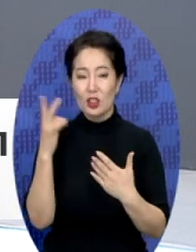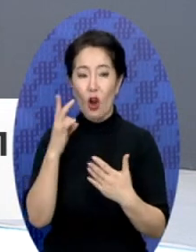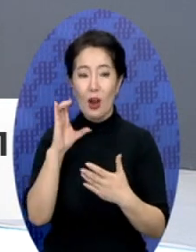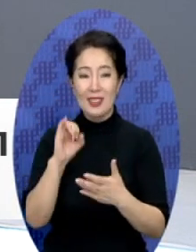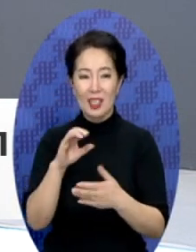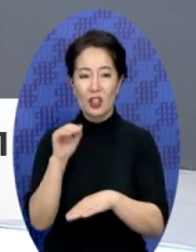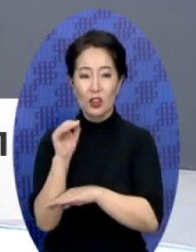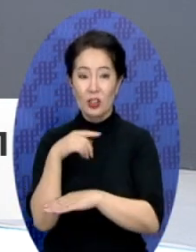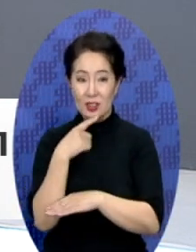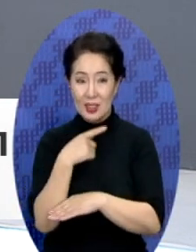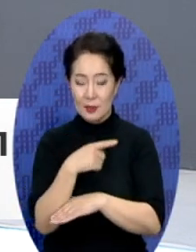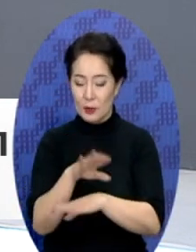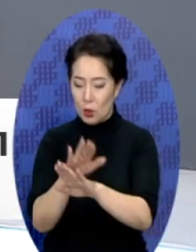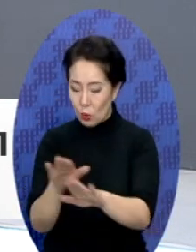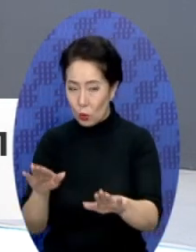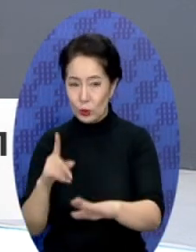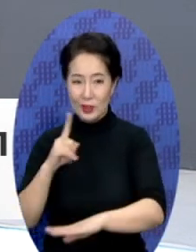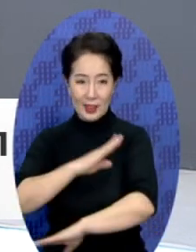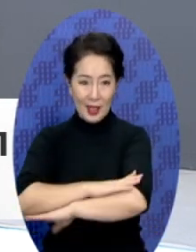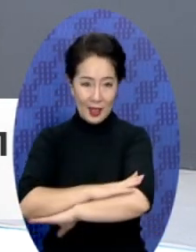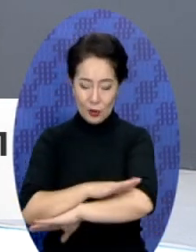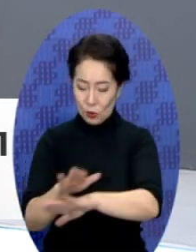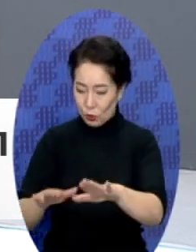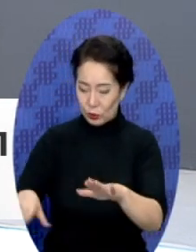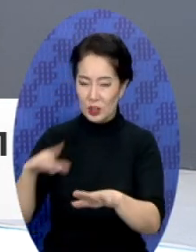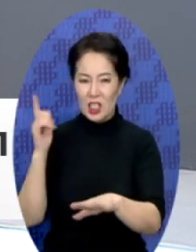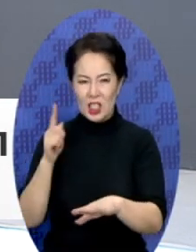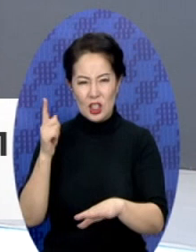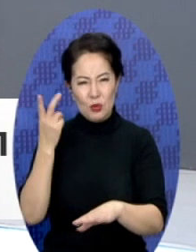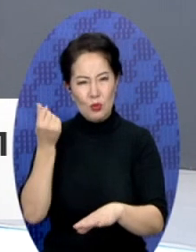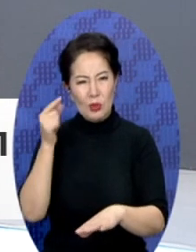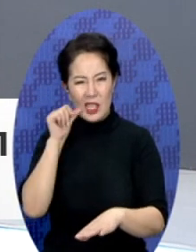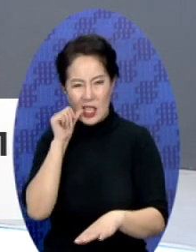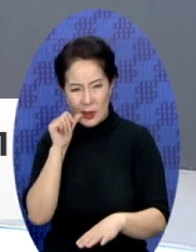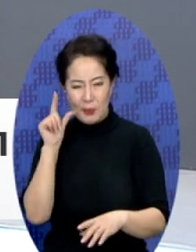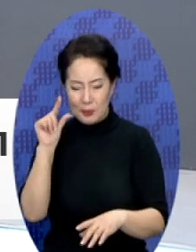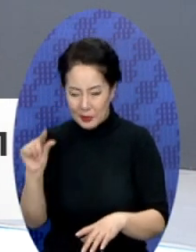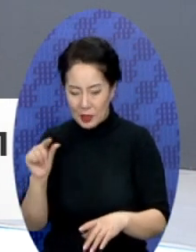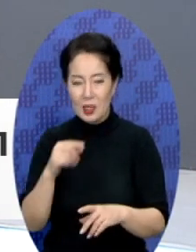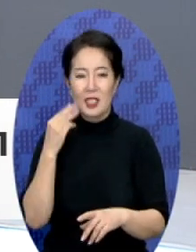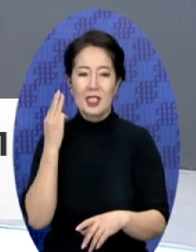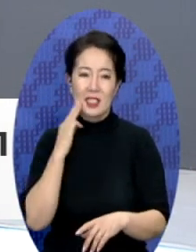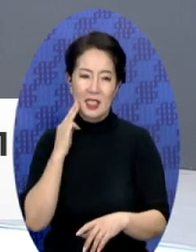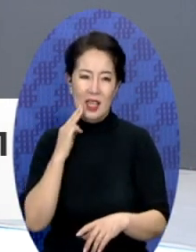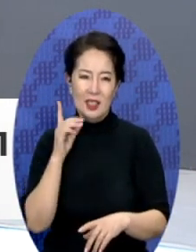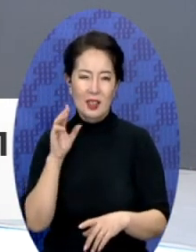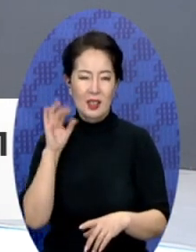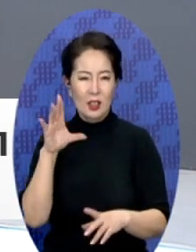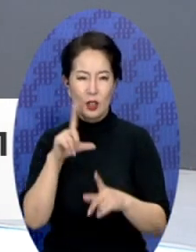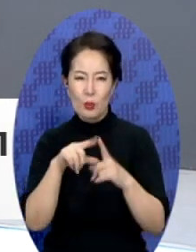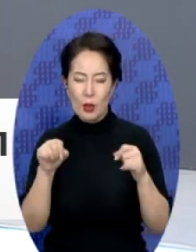Тэр сурагчдын хувьд бол яг өөрийнхөө ангидаа бол сургуультай одоо эрчим хүчний хэмнэх одоо шар гэрлийг одоо боловч